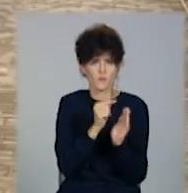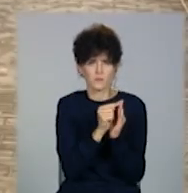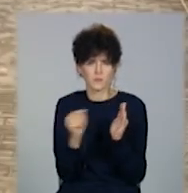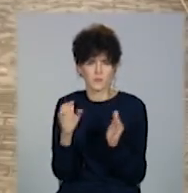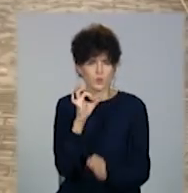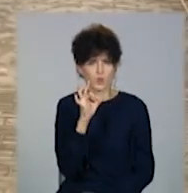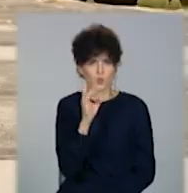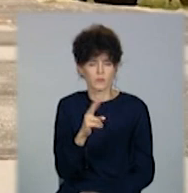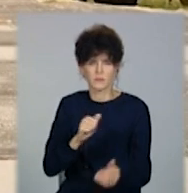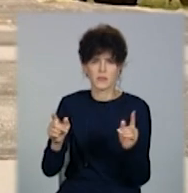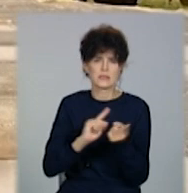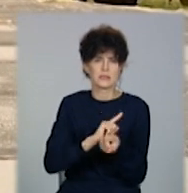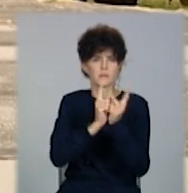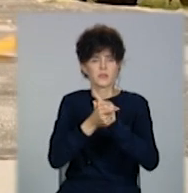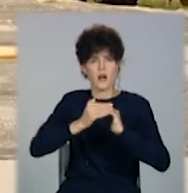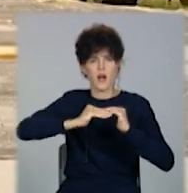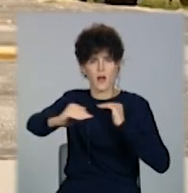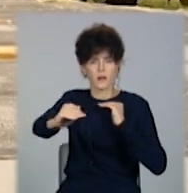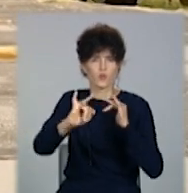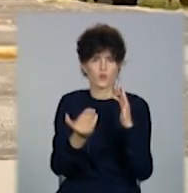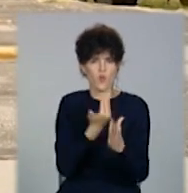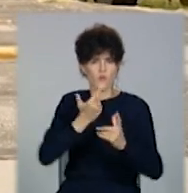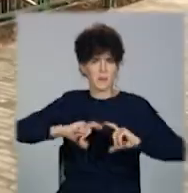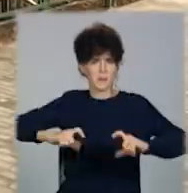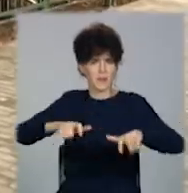замінили старе асфальтове покриття сучасною плиткою.